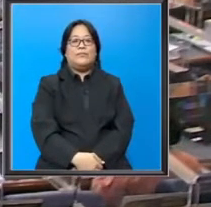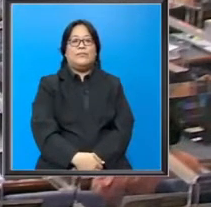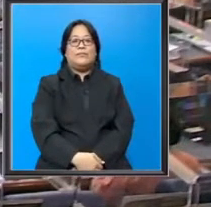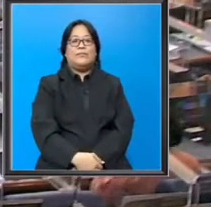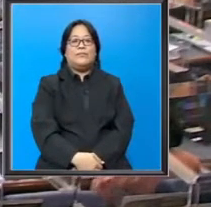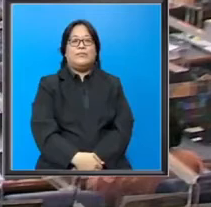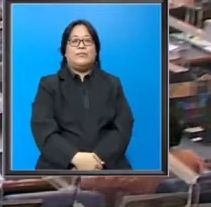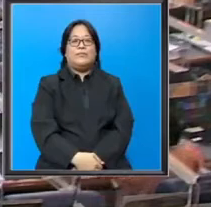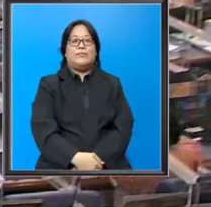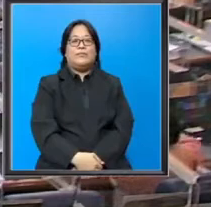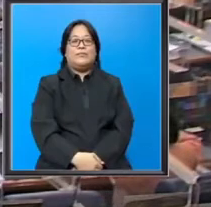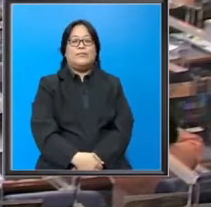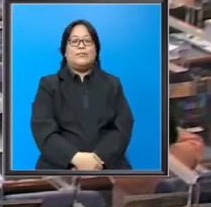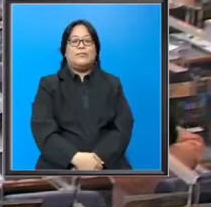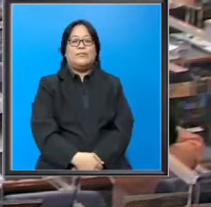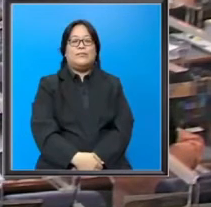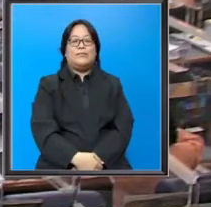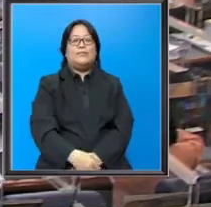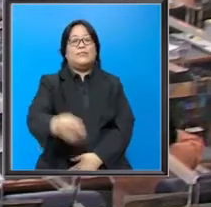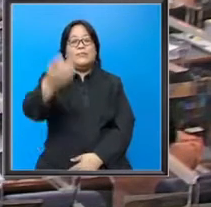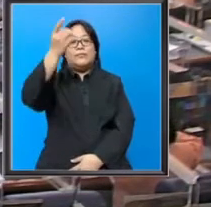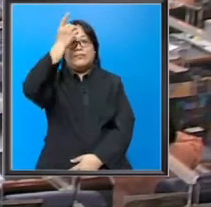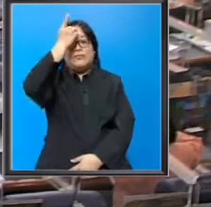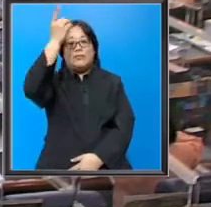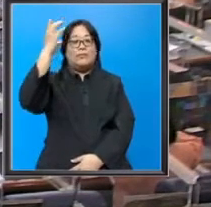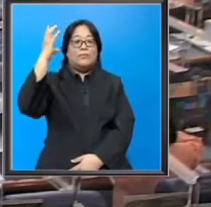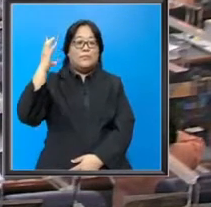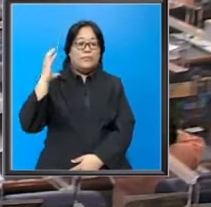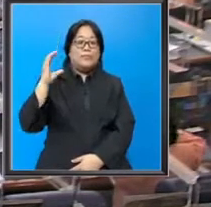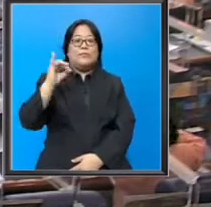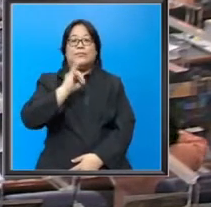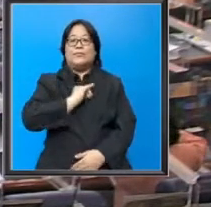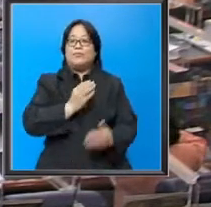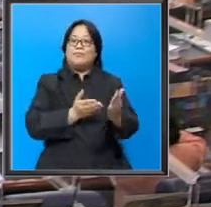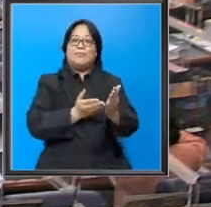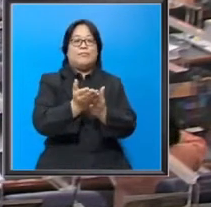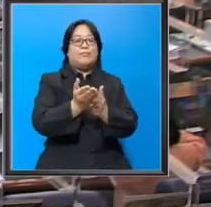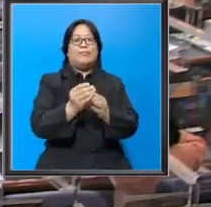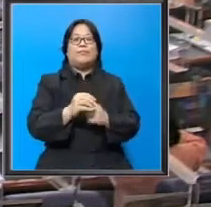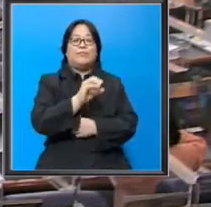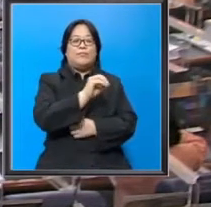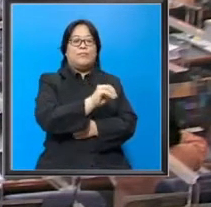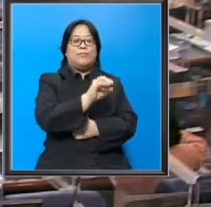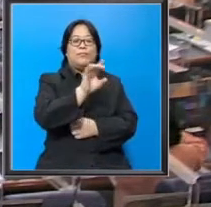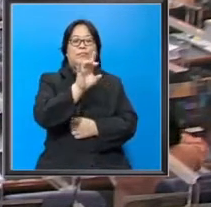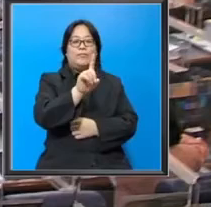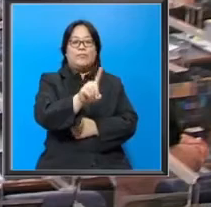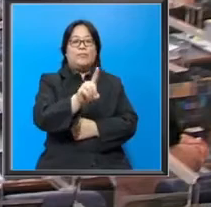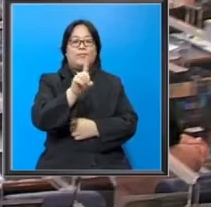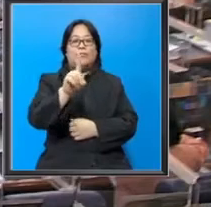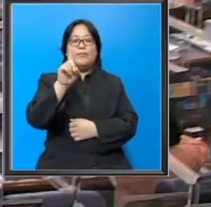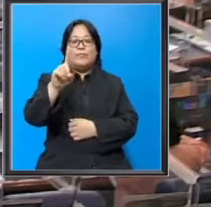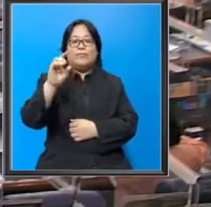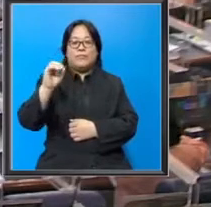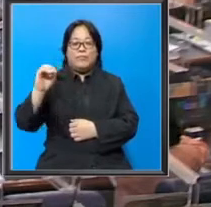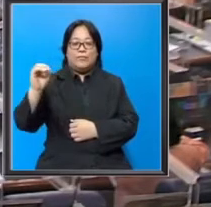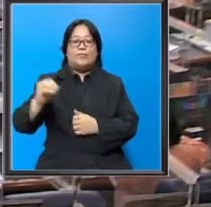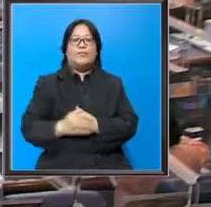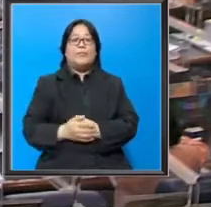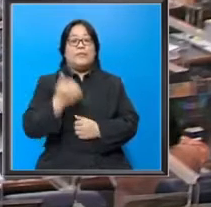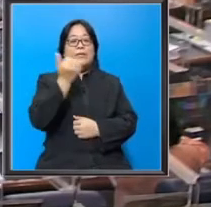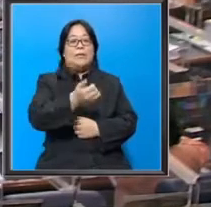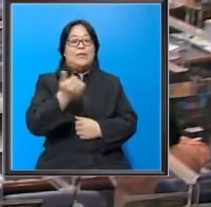alihi washohbihi ajma'in Datuk Lampung Lusi saya terus kepada butiran 01100